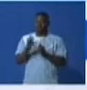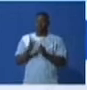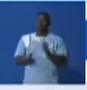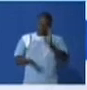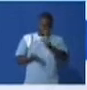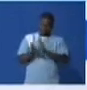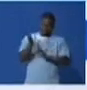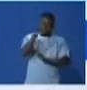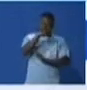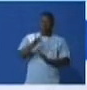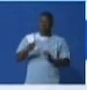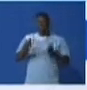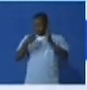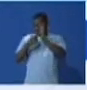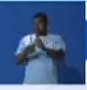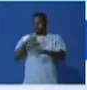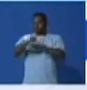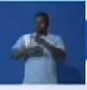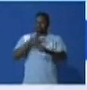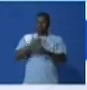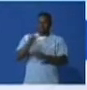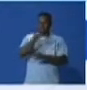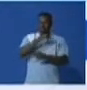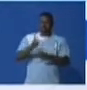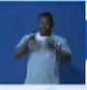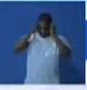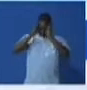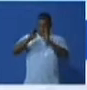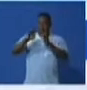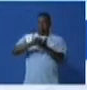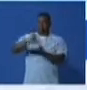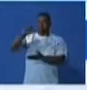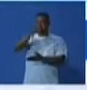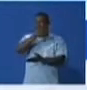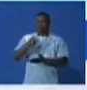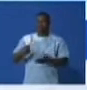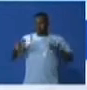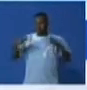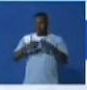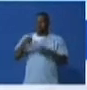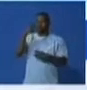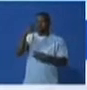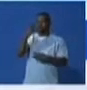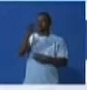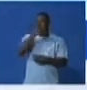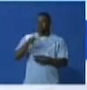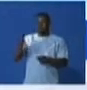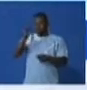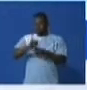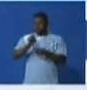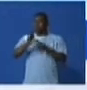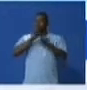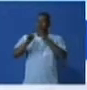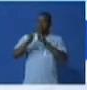Direction la représentation nationale ou enseignement supérieur et énergie, deux sujets sur la table des débats